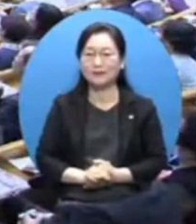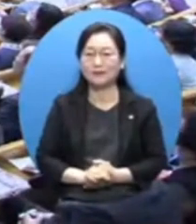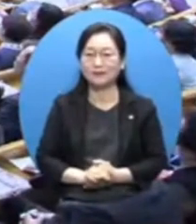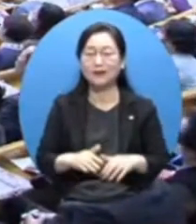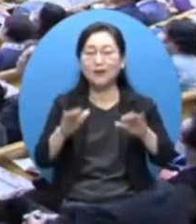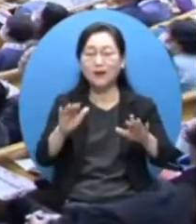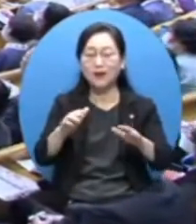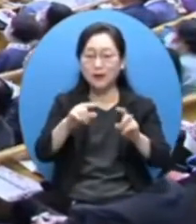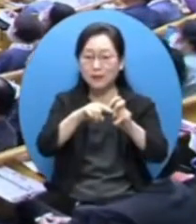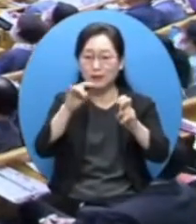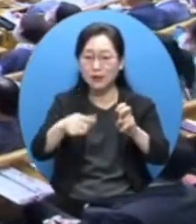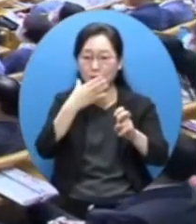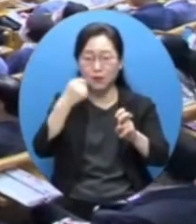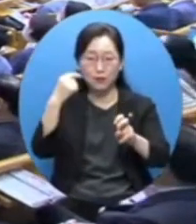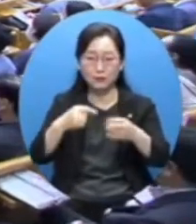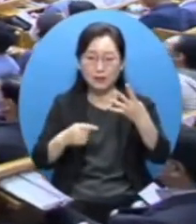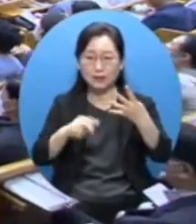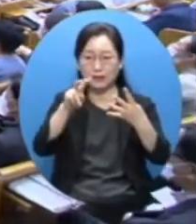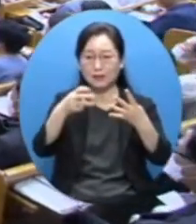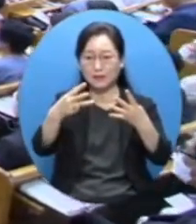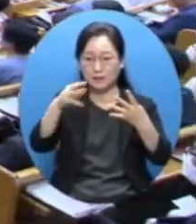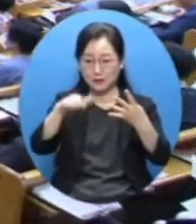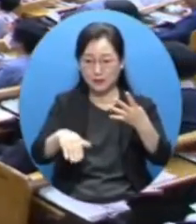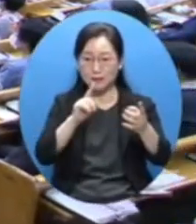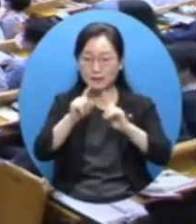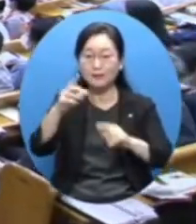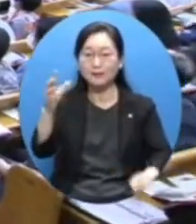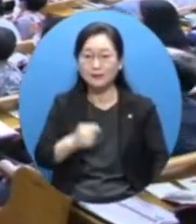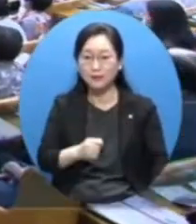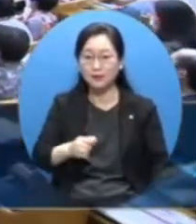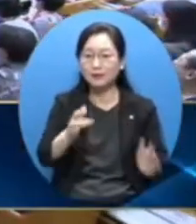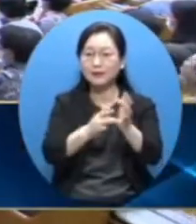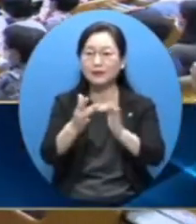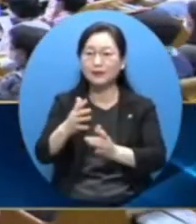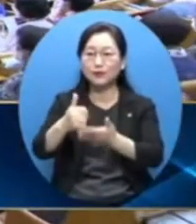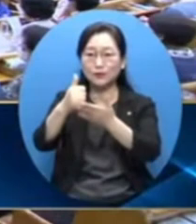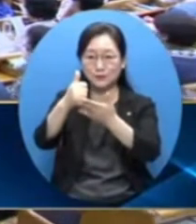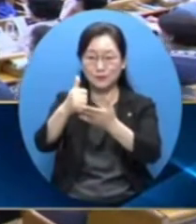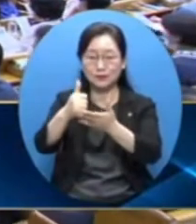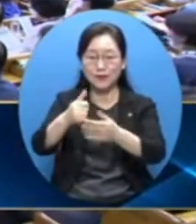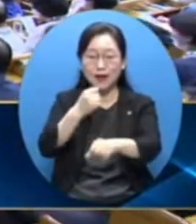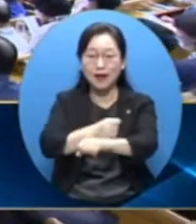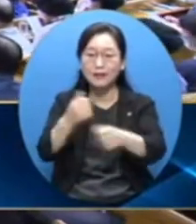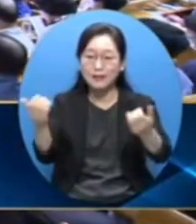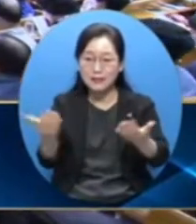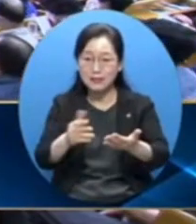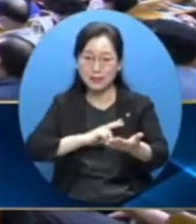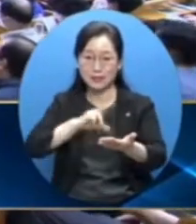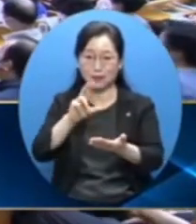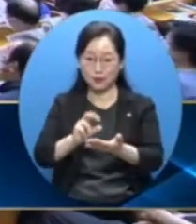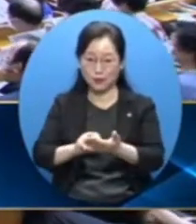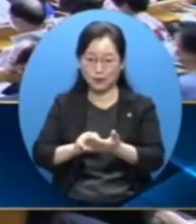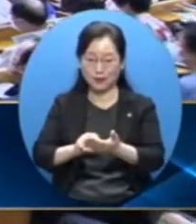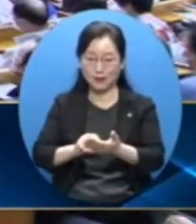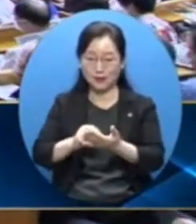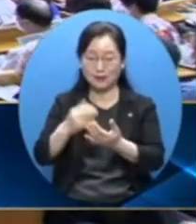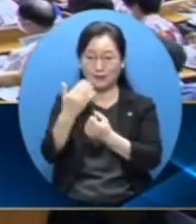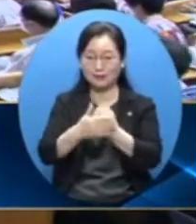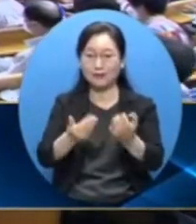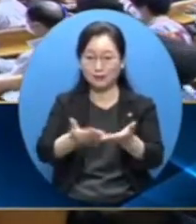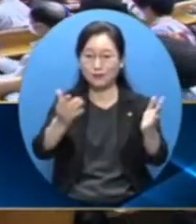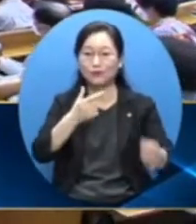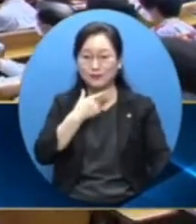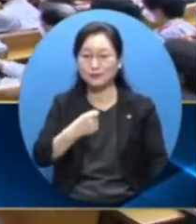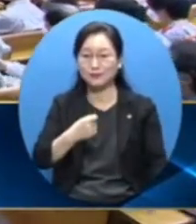오늘을 마태복음 4장 23절 24절 말씀을 가지고 예수님께서 하신 일 이어든 제목으로 함께 말씀의 은혜를